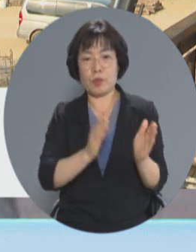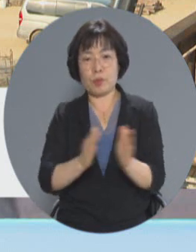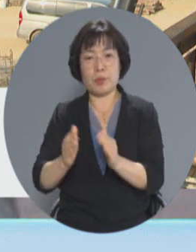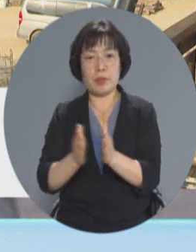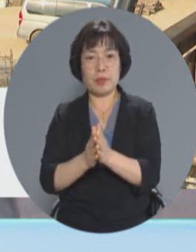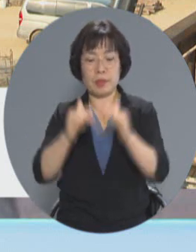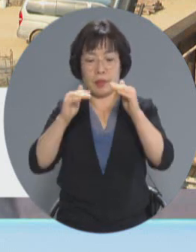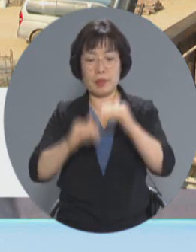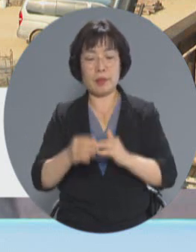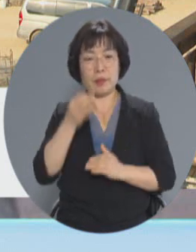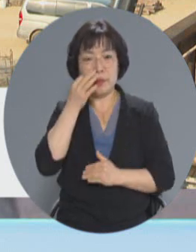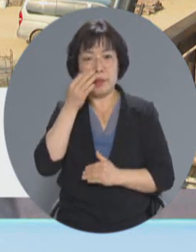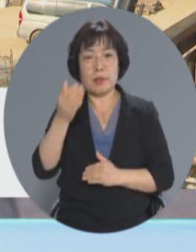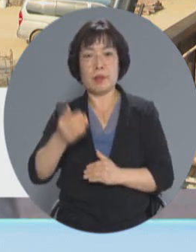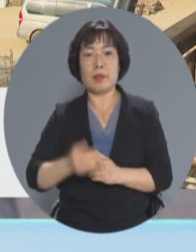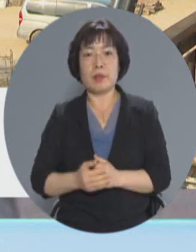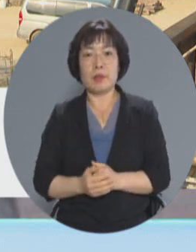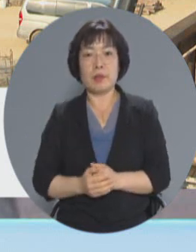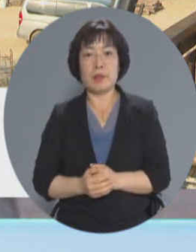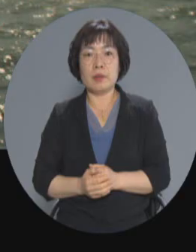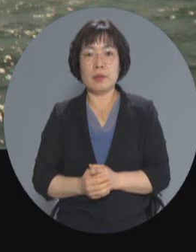들어갔습니다. 최우식 기자가 보도합니다.